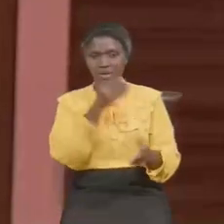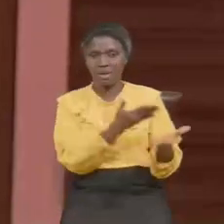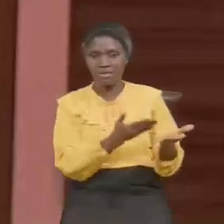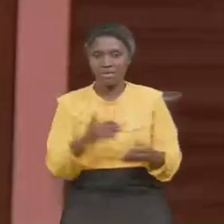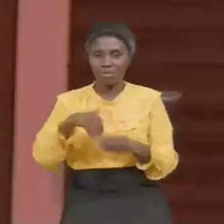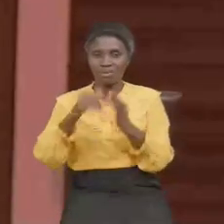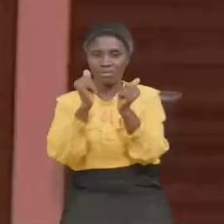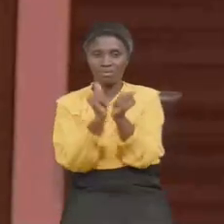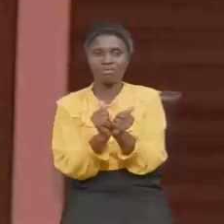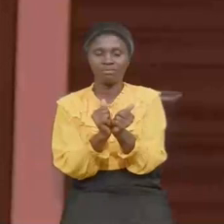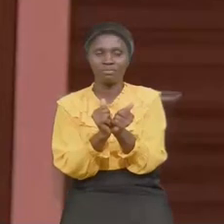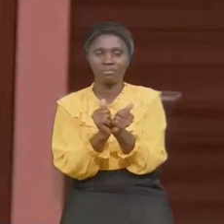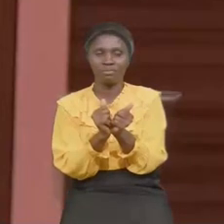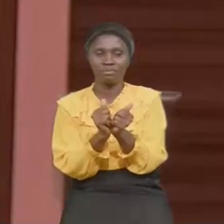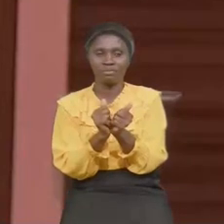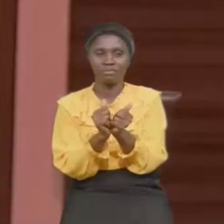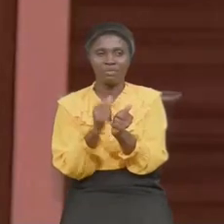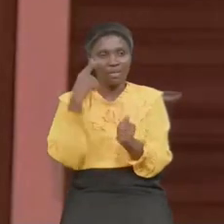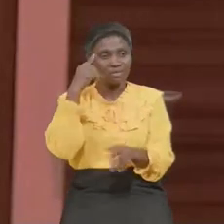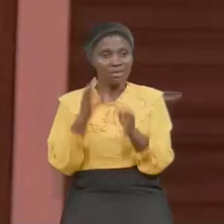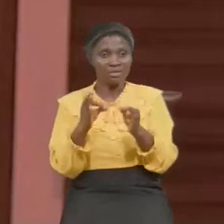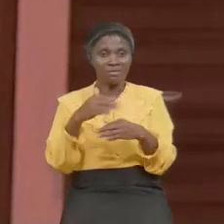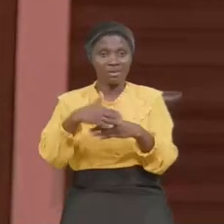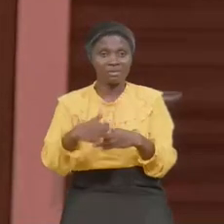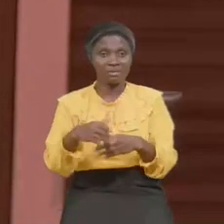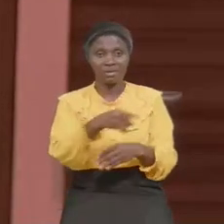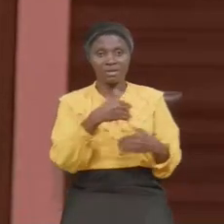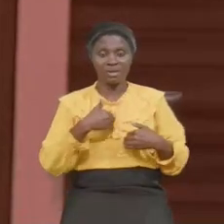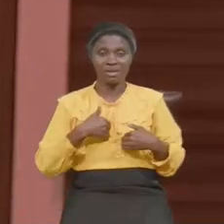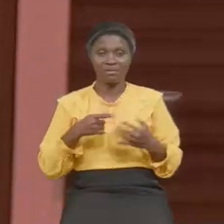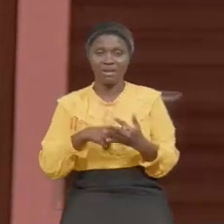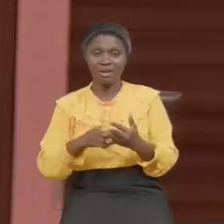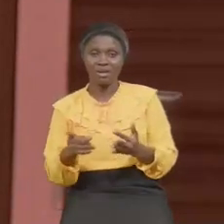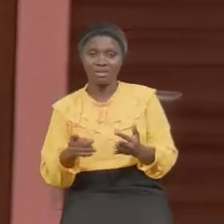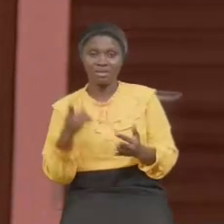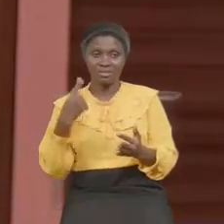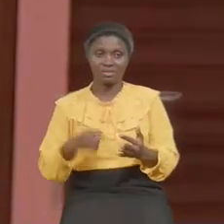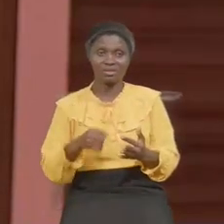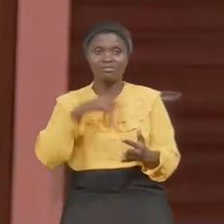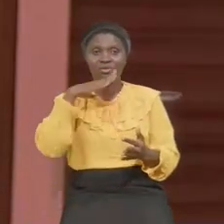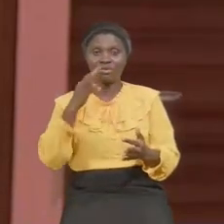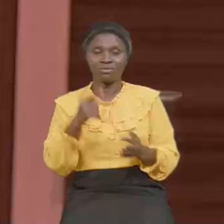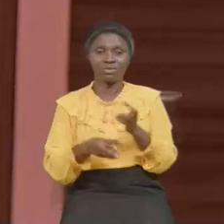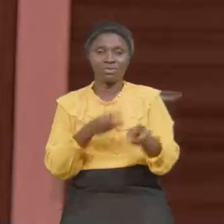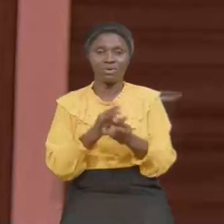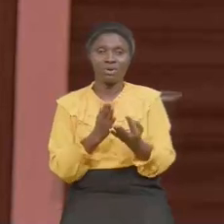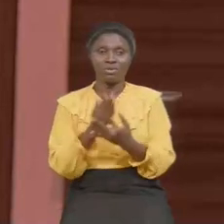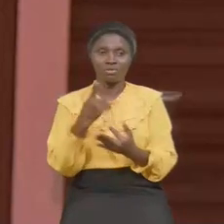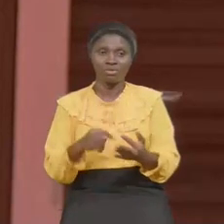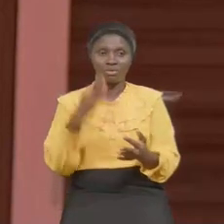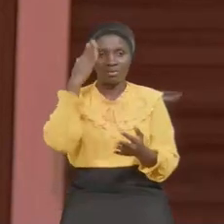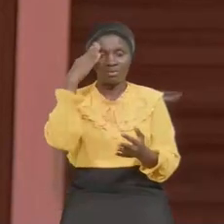En effet, si après s'être retiré des souillures du monde, par la connaissance du Seigneur et Sauveur